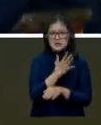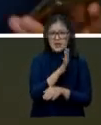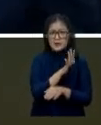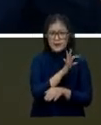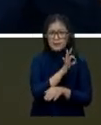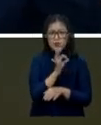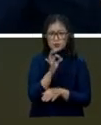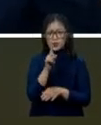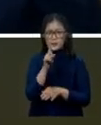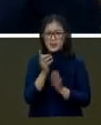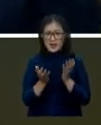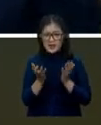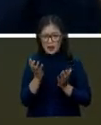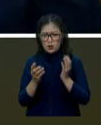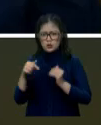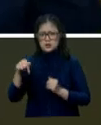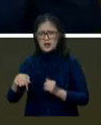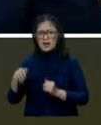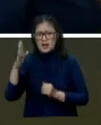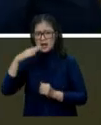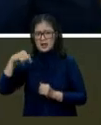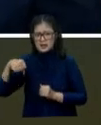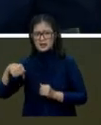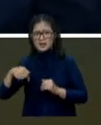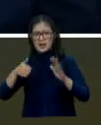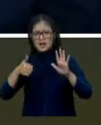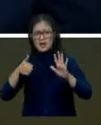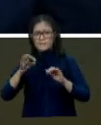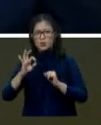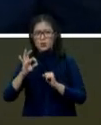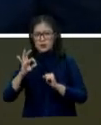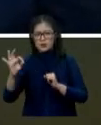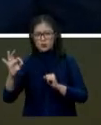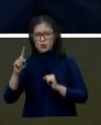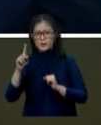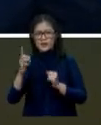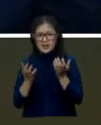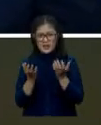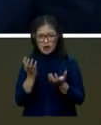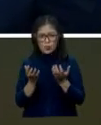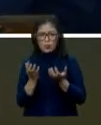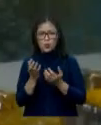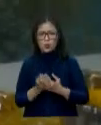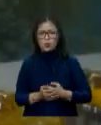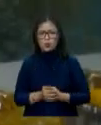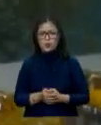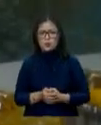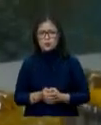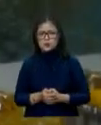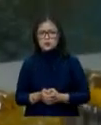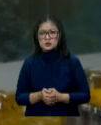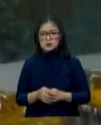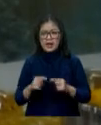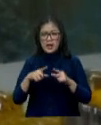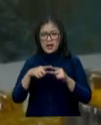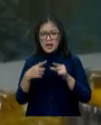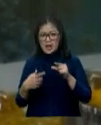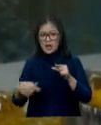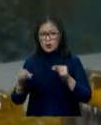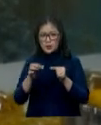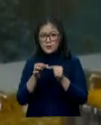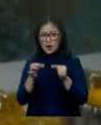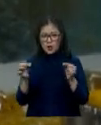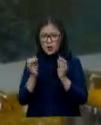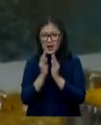kilo dan kini per hari ini naik menjadi Rp60.000 per kg Ya sementara untuk daun bawang juga mengalami kenaikan signifikan yang